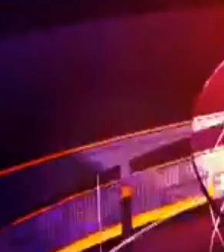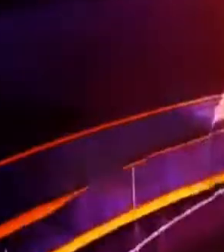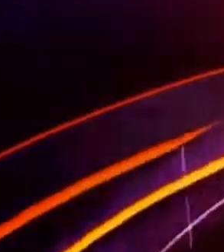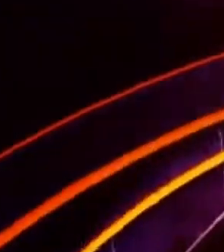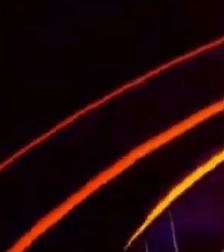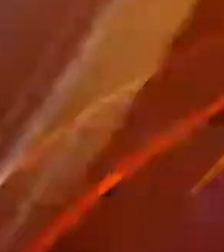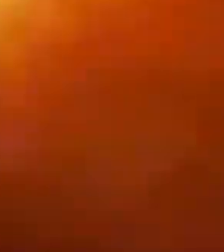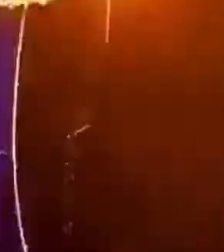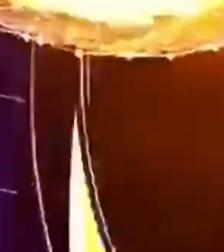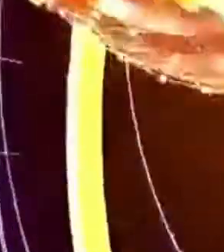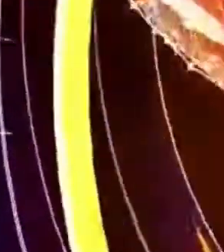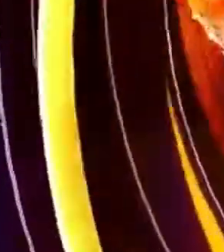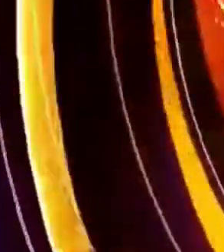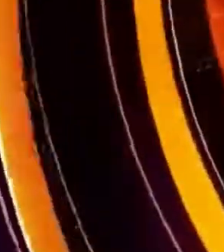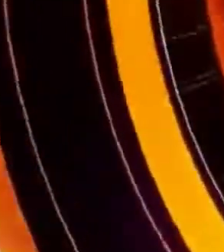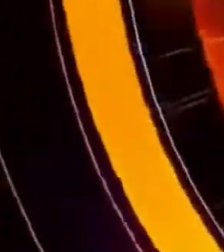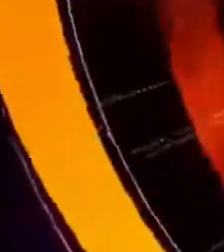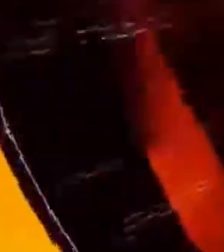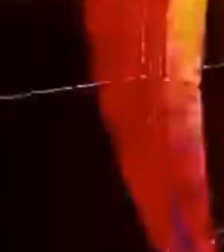ừ ừ